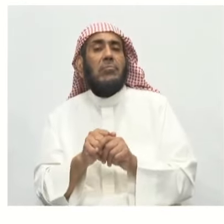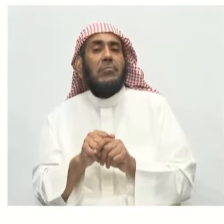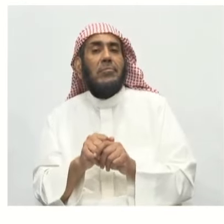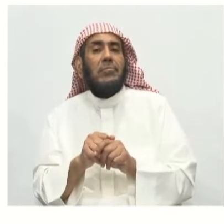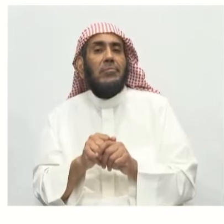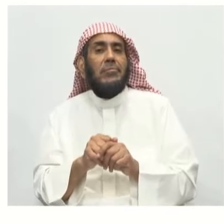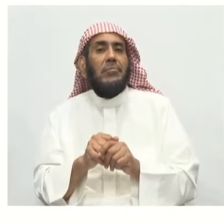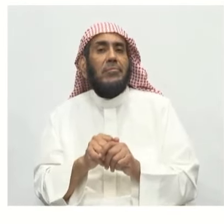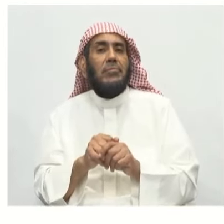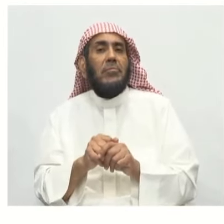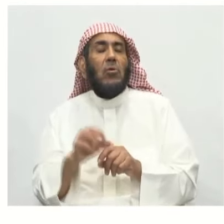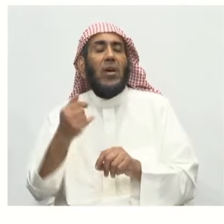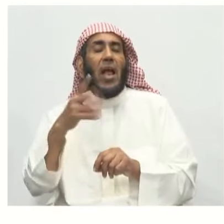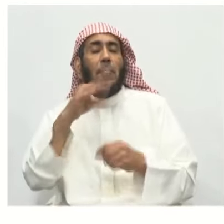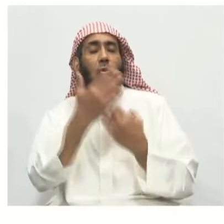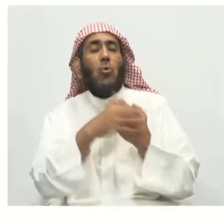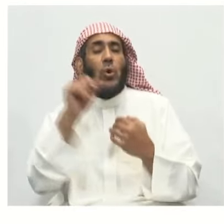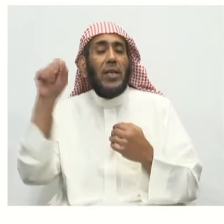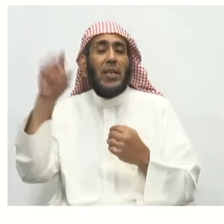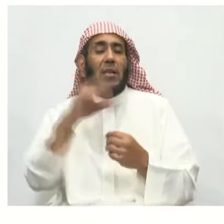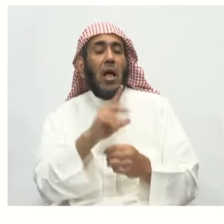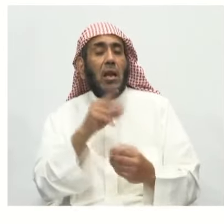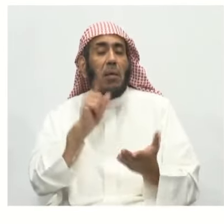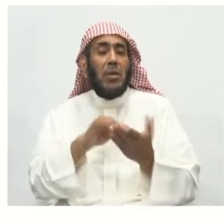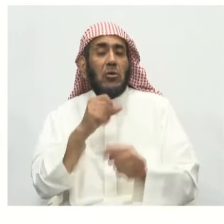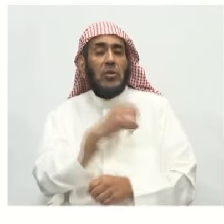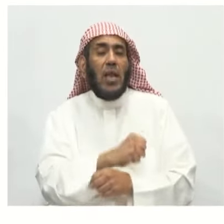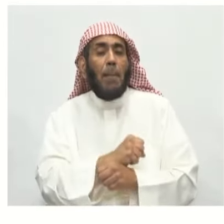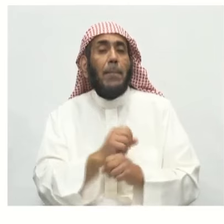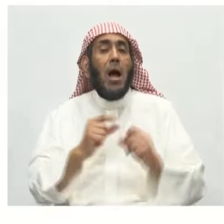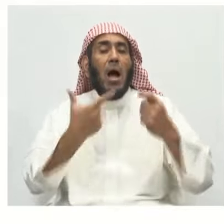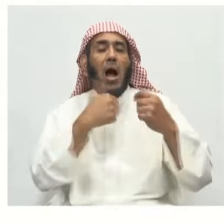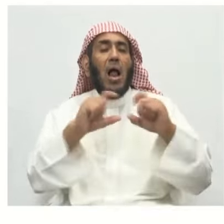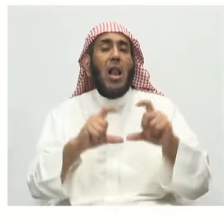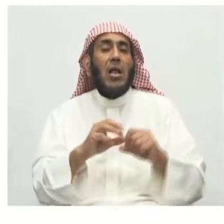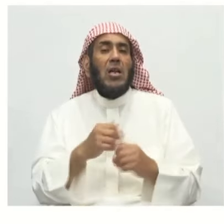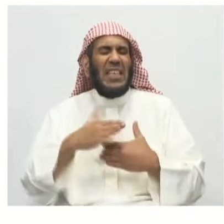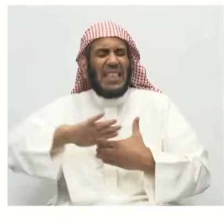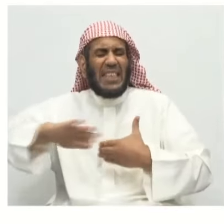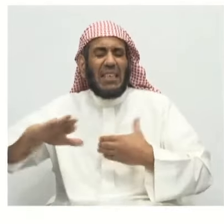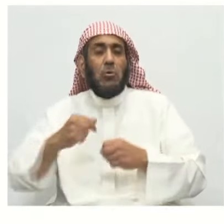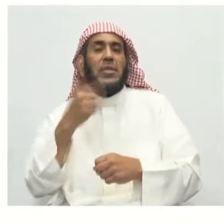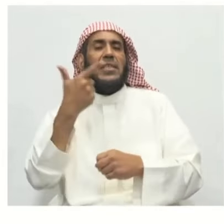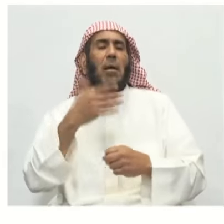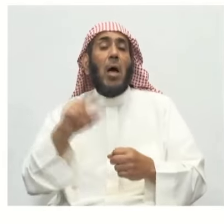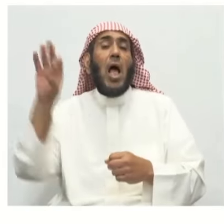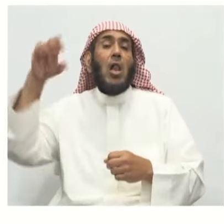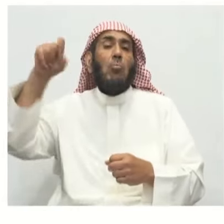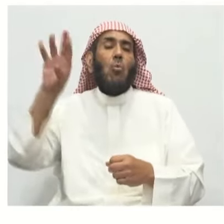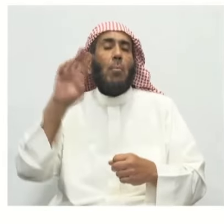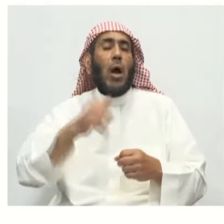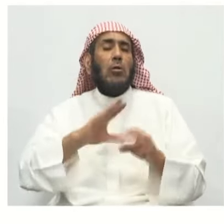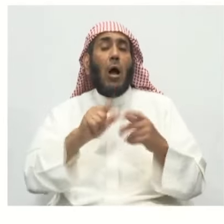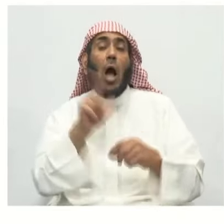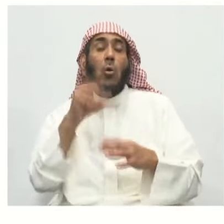فعن فعن ابي هريره رضي الله عنه ان النبي صلى الله عليه وسلم قال اجتنبوا السبع الموبقات